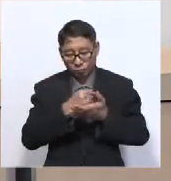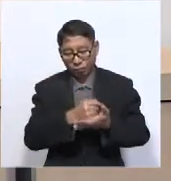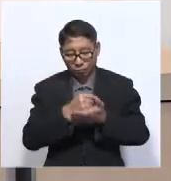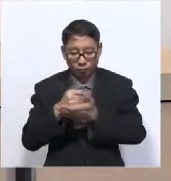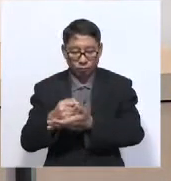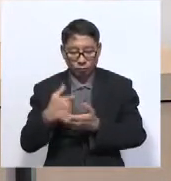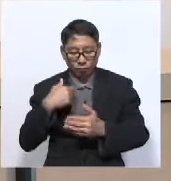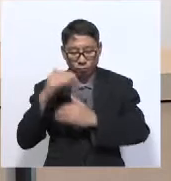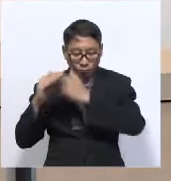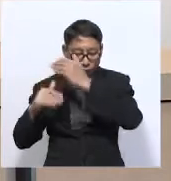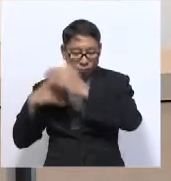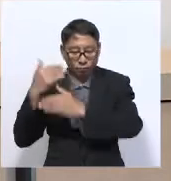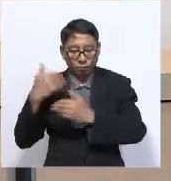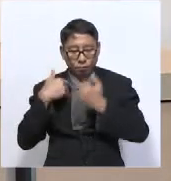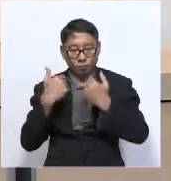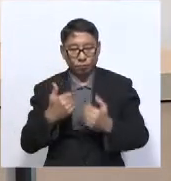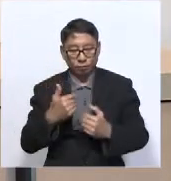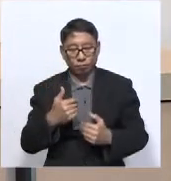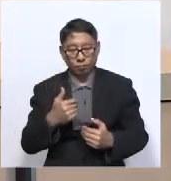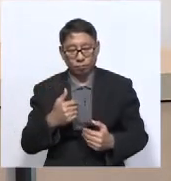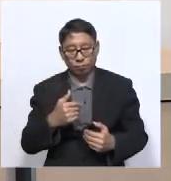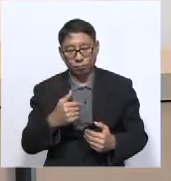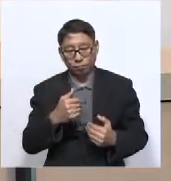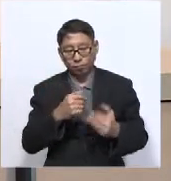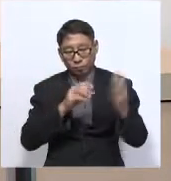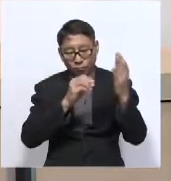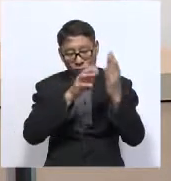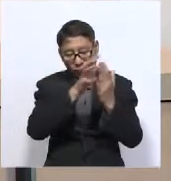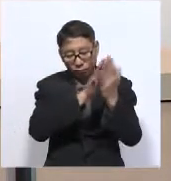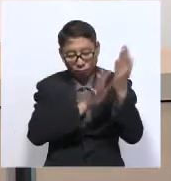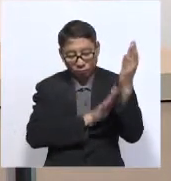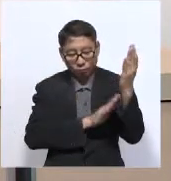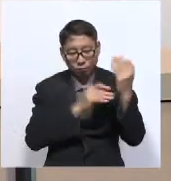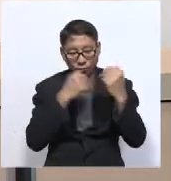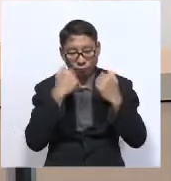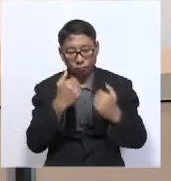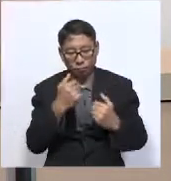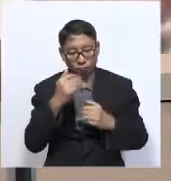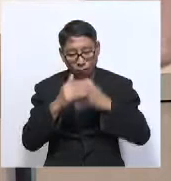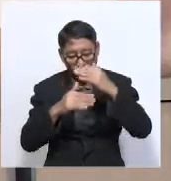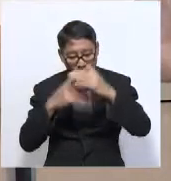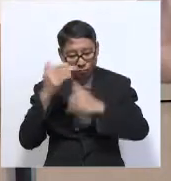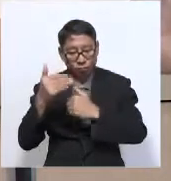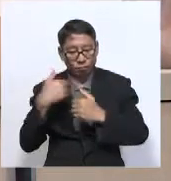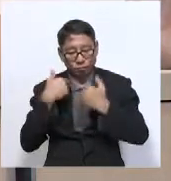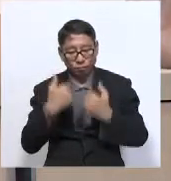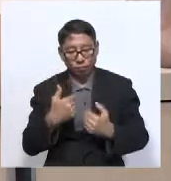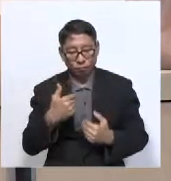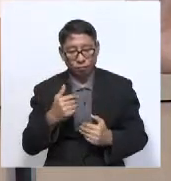าการพัฒนาเราบอกว่าพัฒนาในท้องถิ่นแต่เราจะเห็นว่าพอพัฒนาไปมากๆก็จะเริ่มมีก